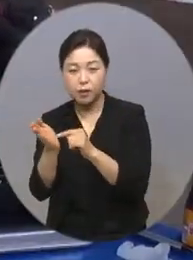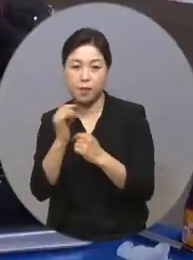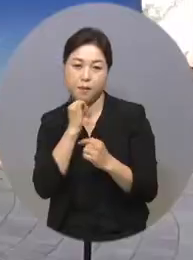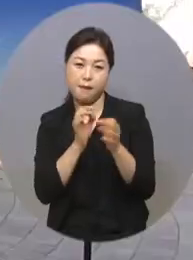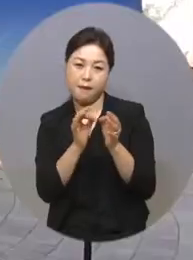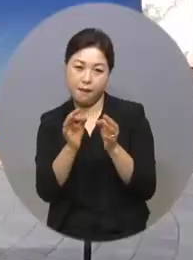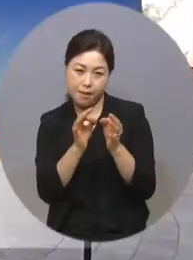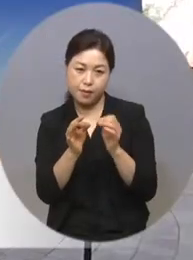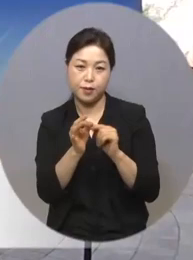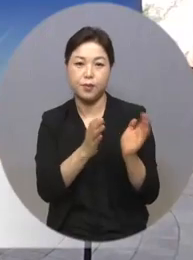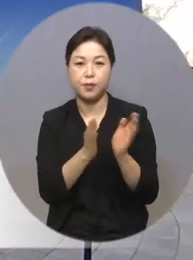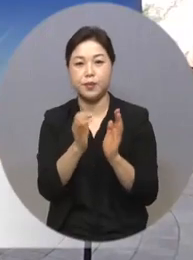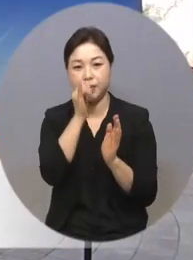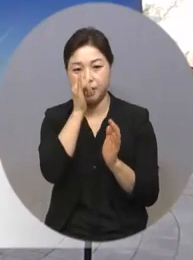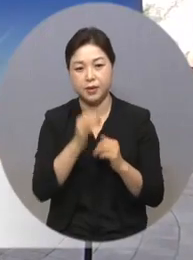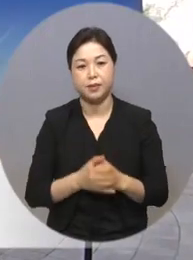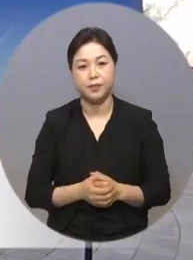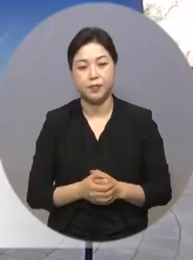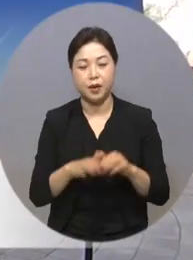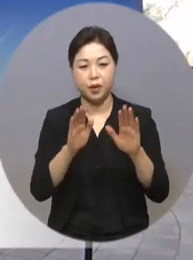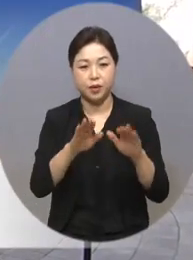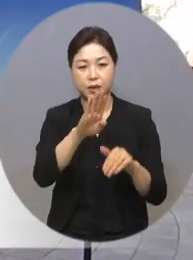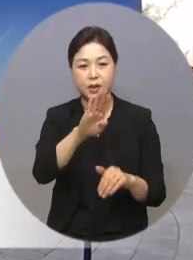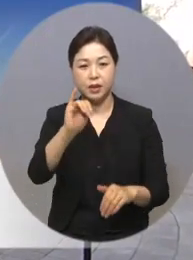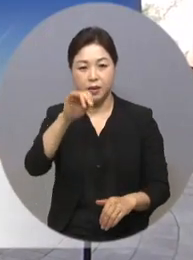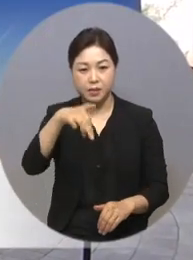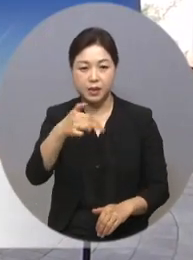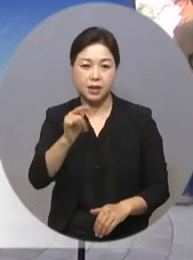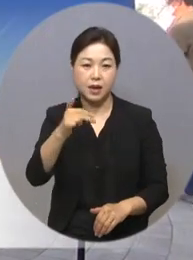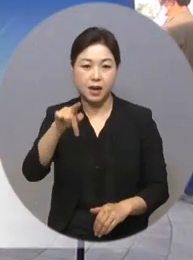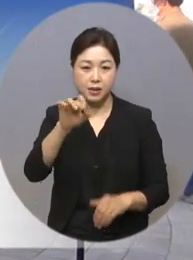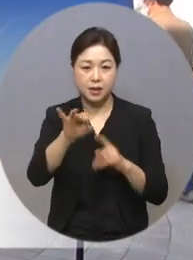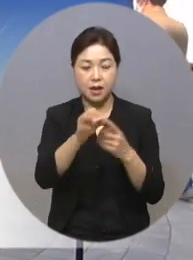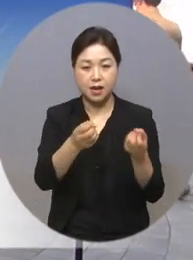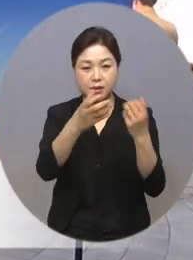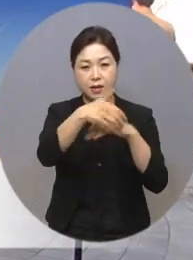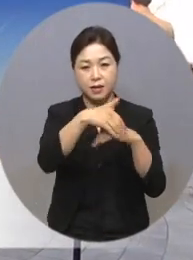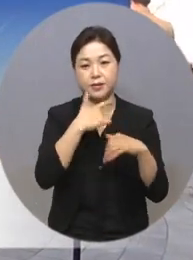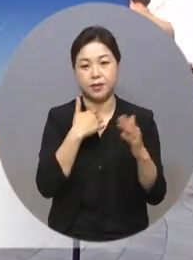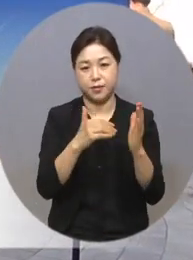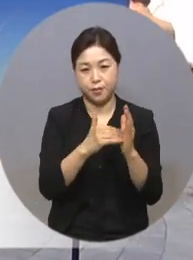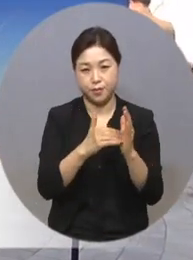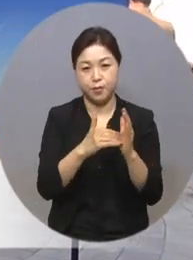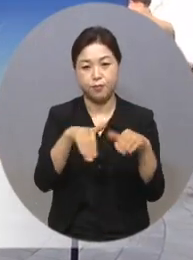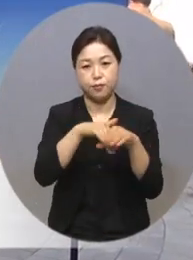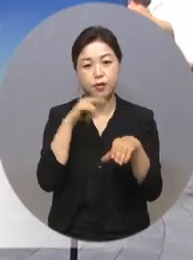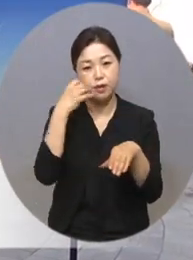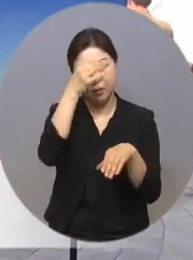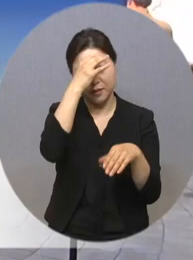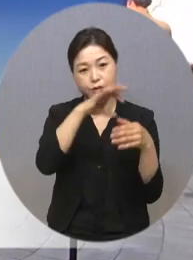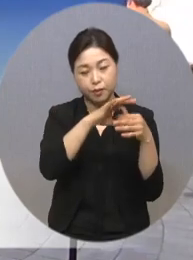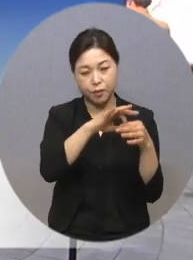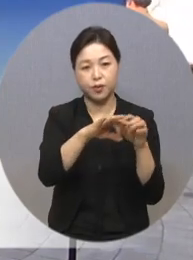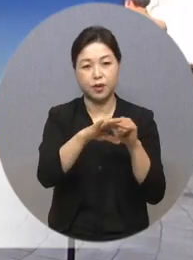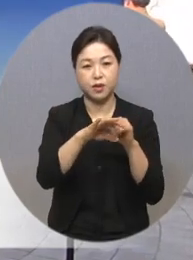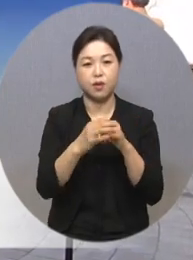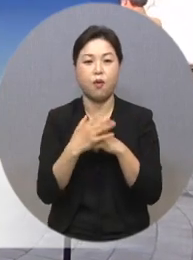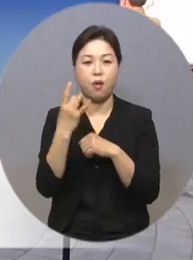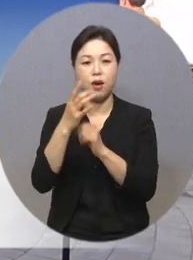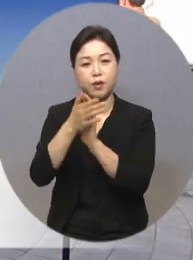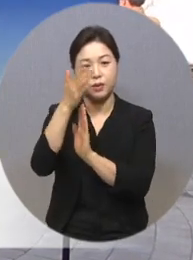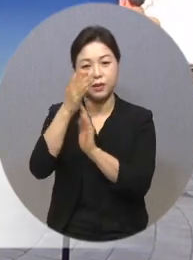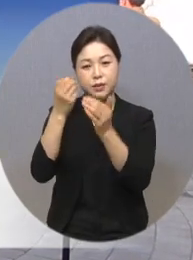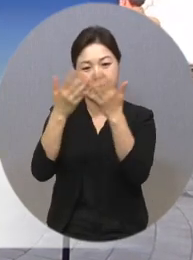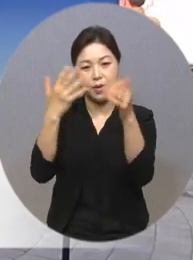마련했습니다. 네, 오늘 빛나장이라는 행사를 기획을 했고요. 문화예술을 통해서 이 원도심을 밝히자는 의미를